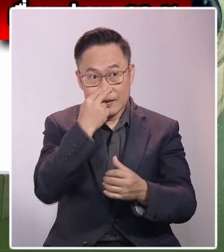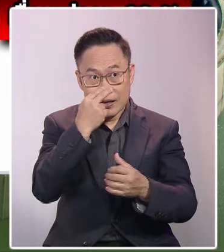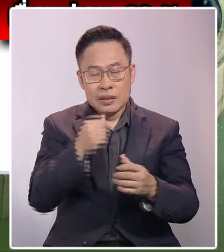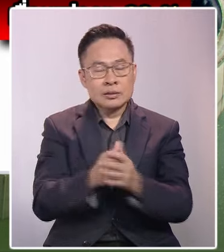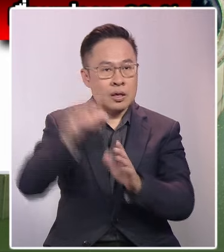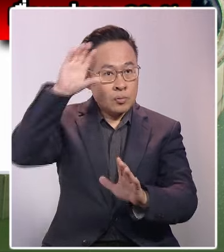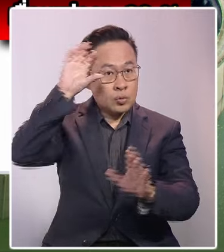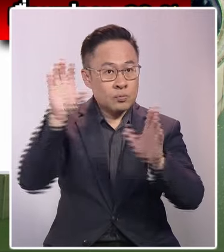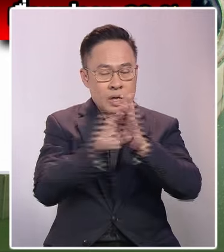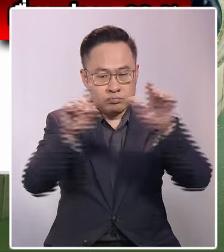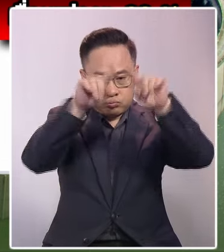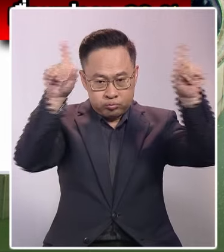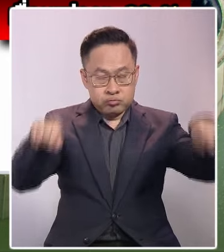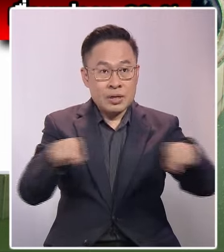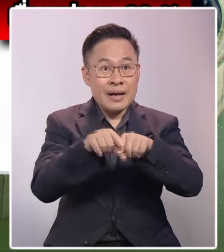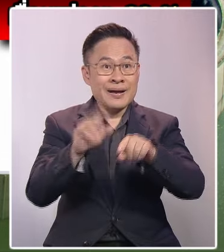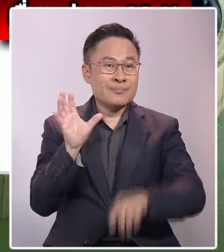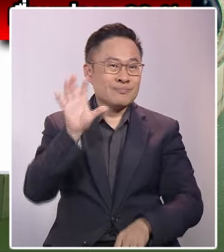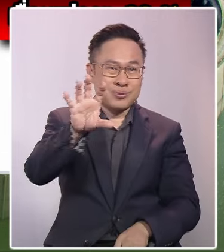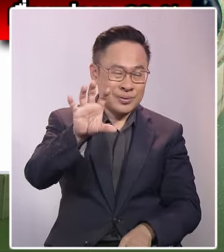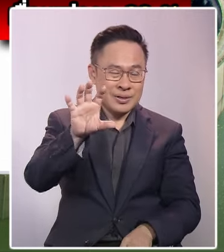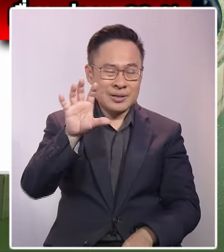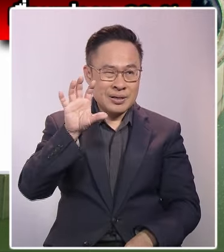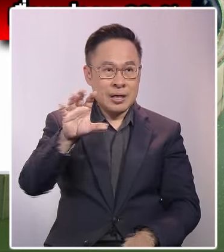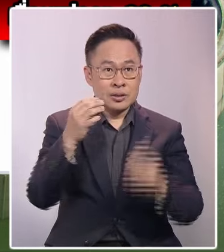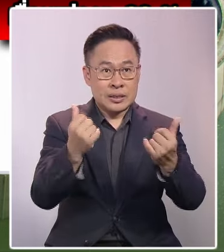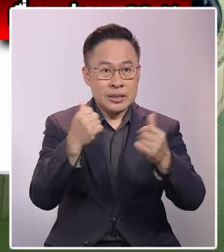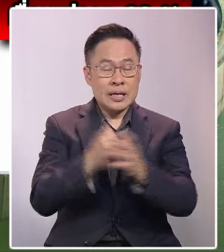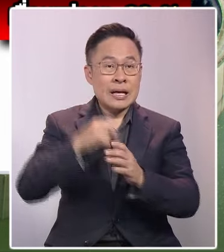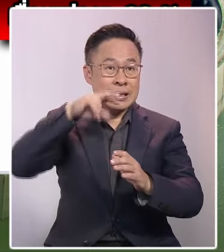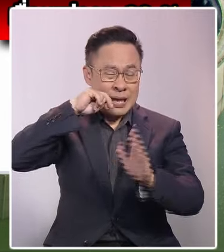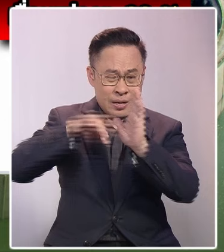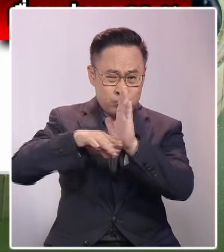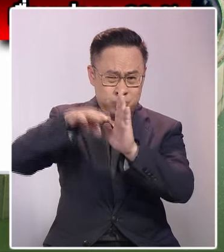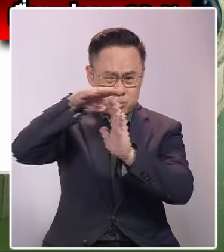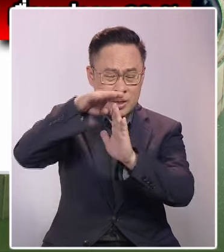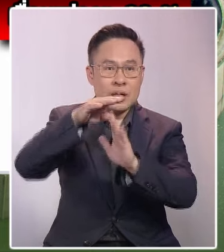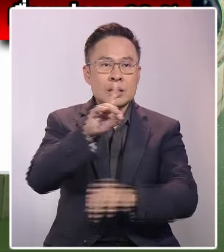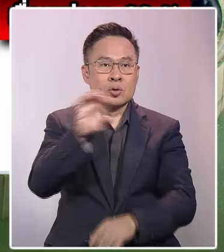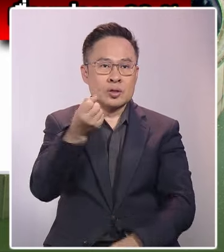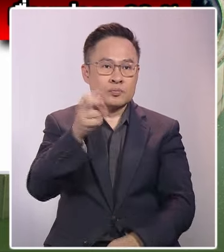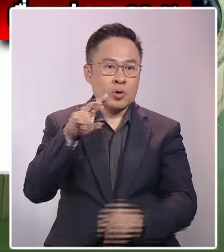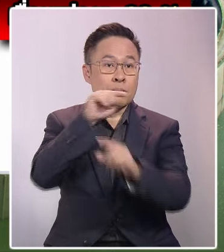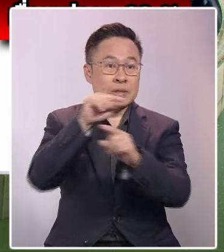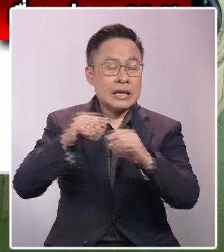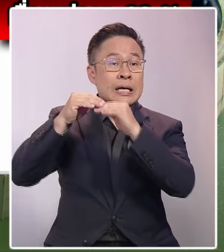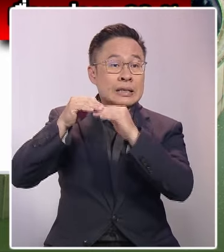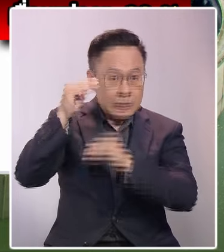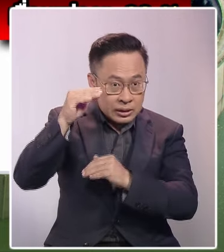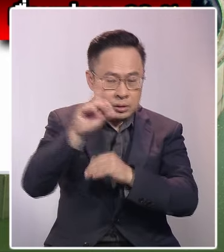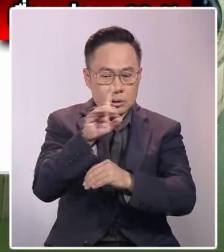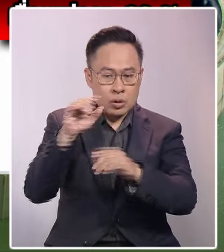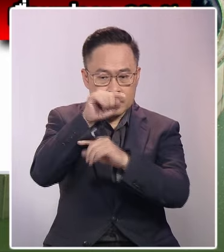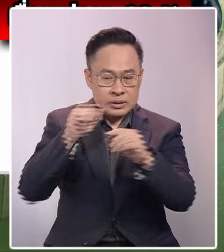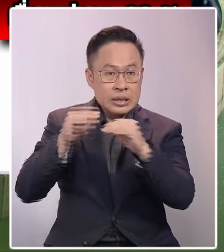หน้าจอตอนนี้เนี่ยปริมาณน้ำเนี่ยมันเกินความจุของเขื่อนไปแล้วนะอ 112เพค่ะก็